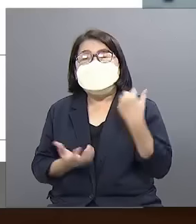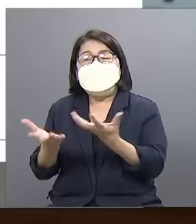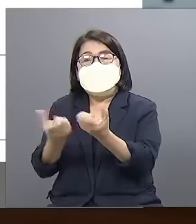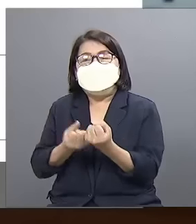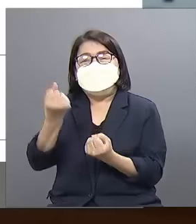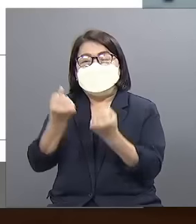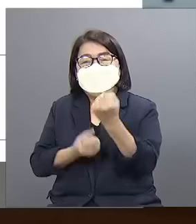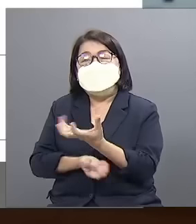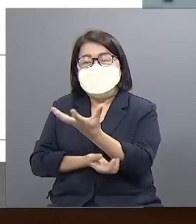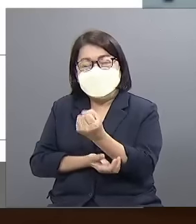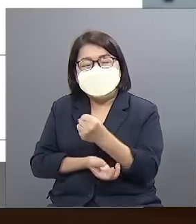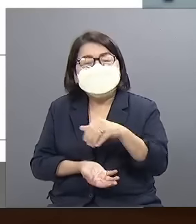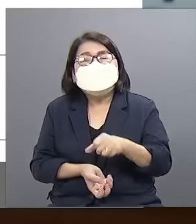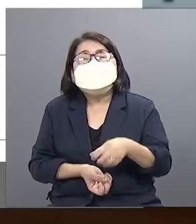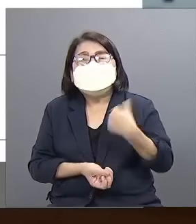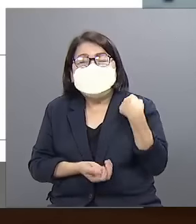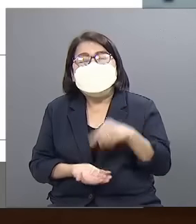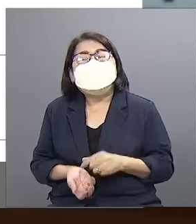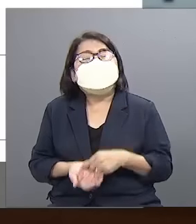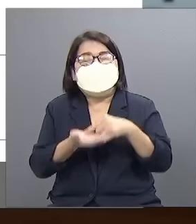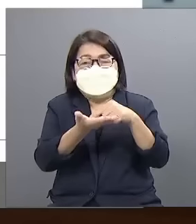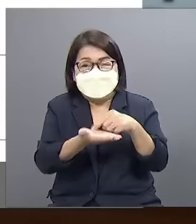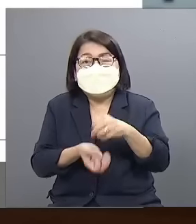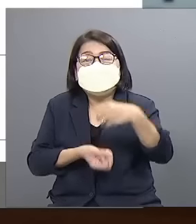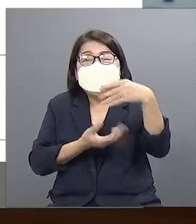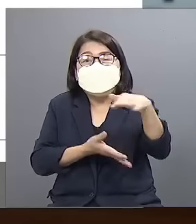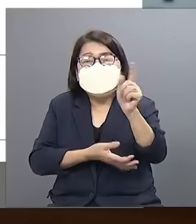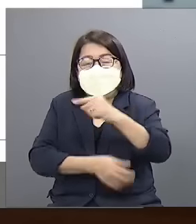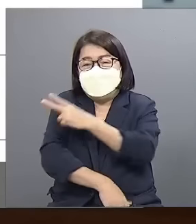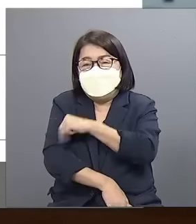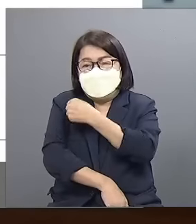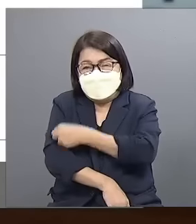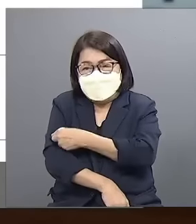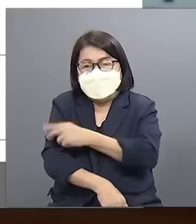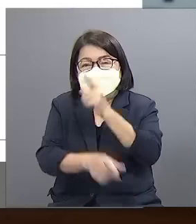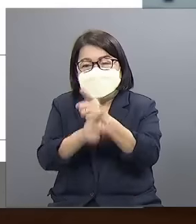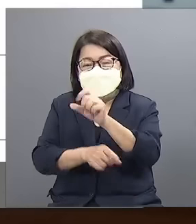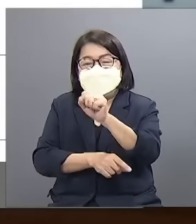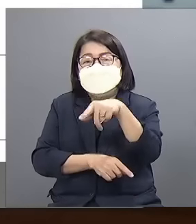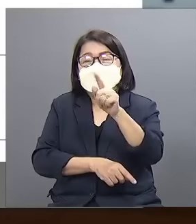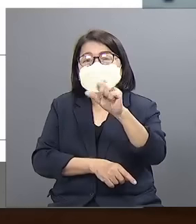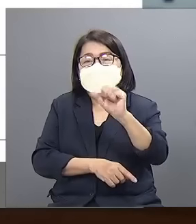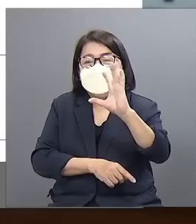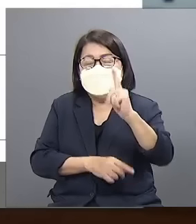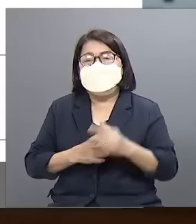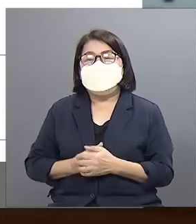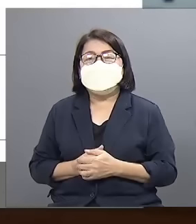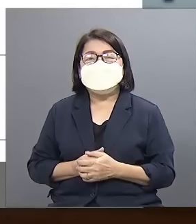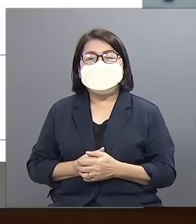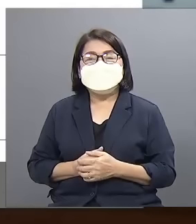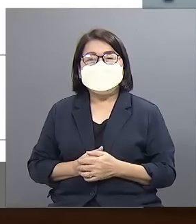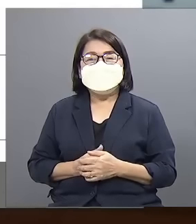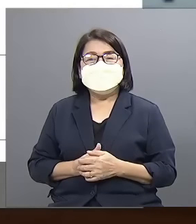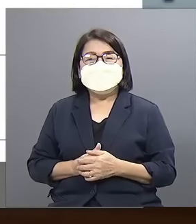ศัคอนจะตอเข้าในระบบของเศ Lehrerที่เรีว AMET Telehealth ก็ส่งผป่วยต่อไปรับการ